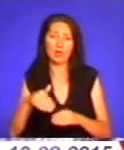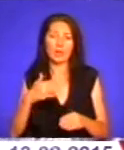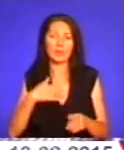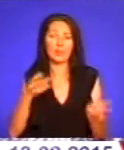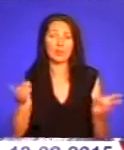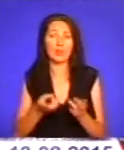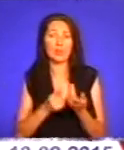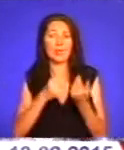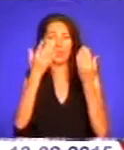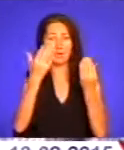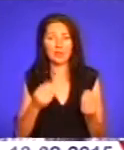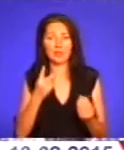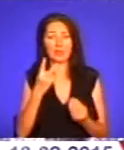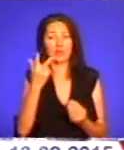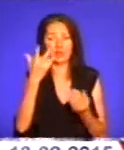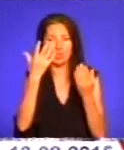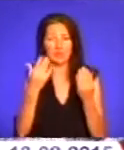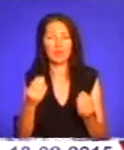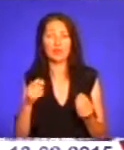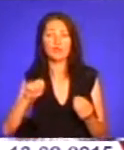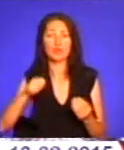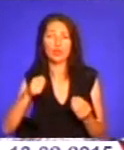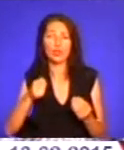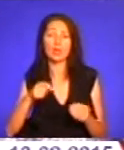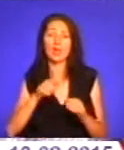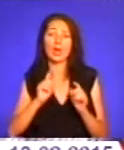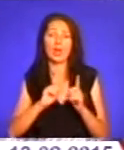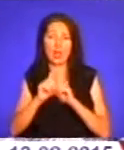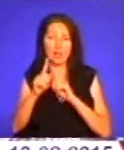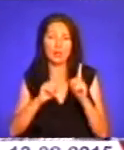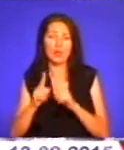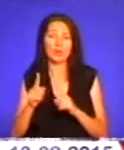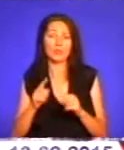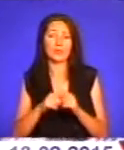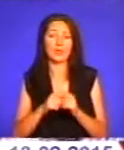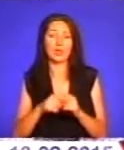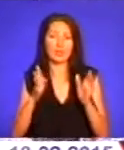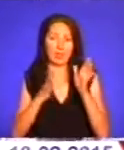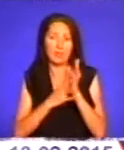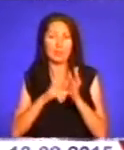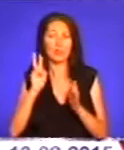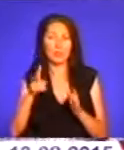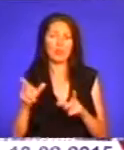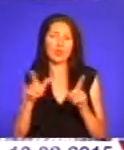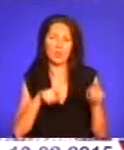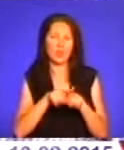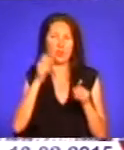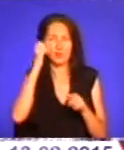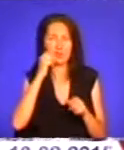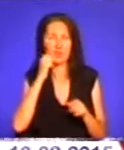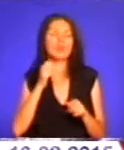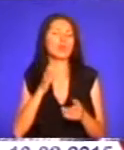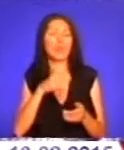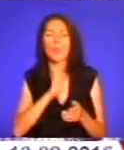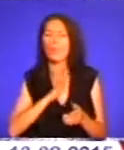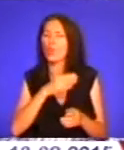на декілька днів, на 2-3 дні відключити лінію і пустити рух тролейбусів 9-го маршруту по старому маршруту. Тому ми мали стільки скарг,